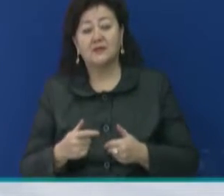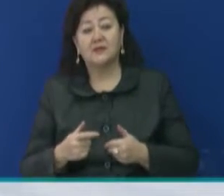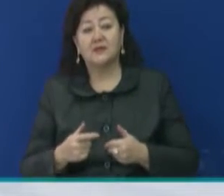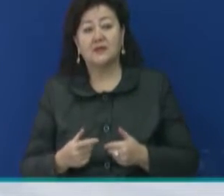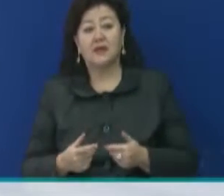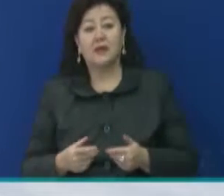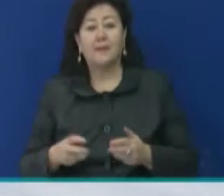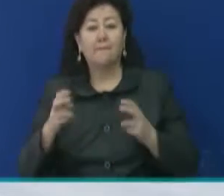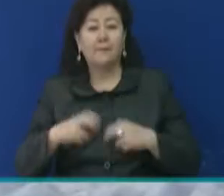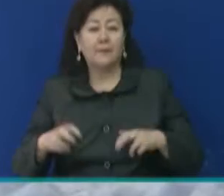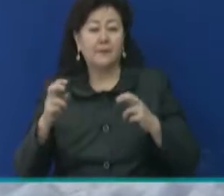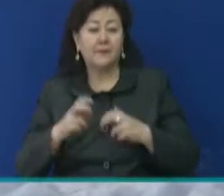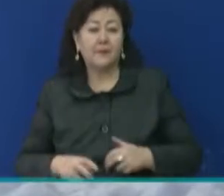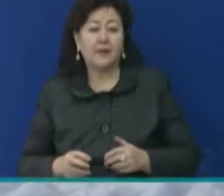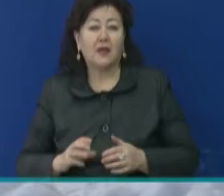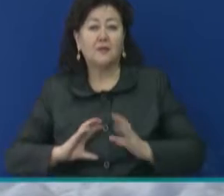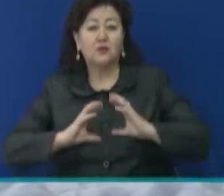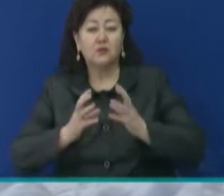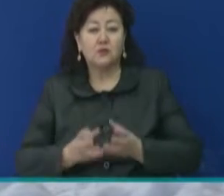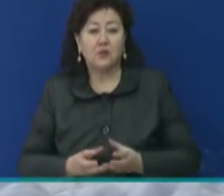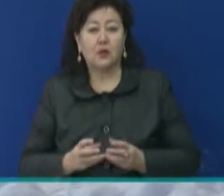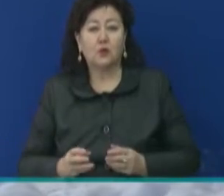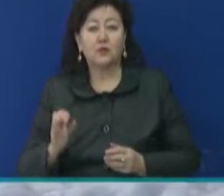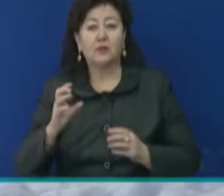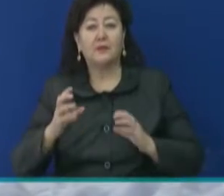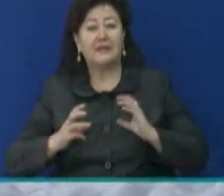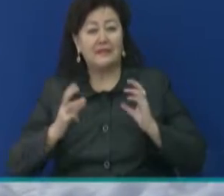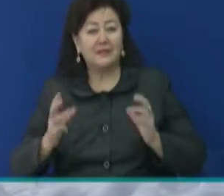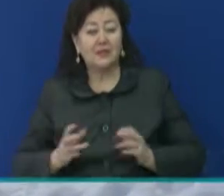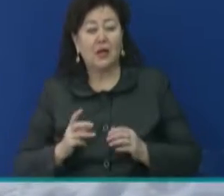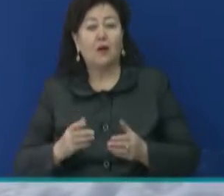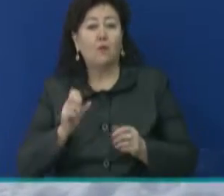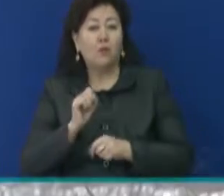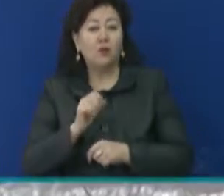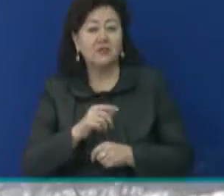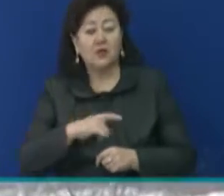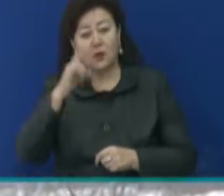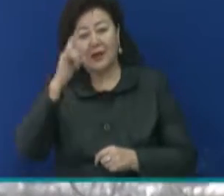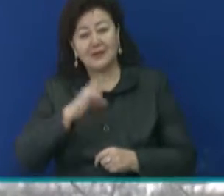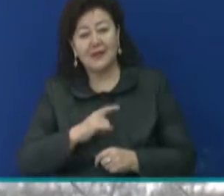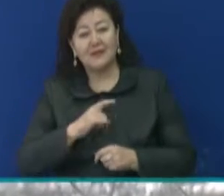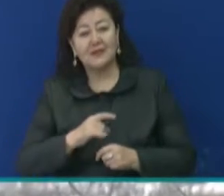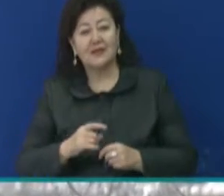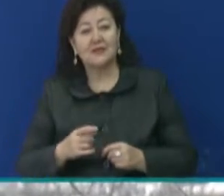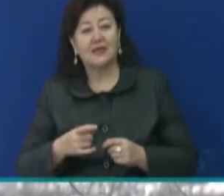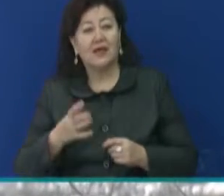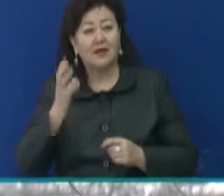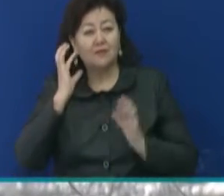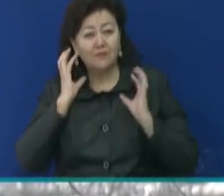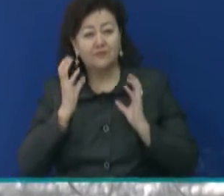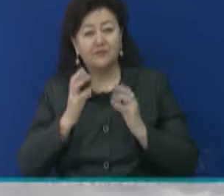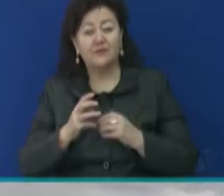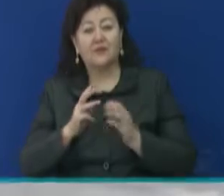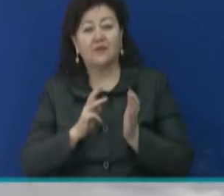региональным исследовательским международным институтом Открытое общество по заказу телерадиокорпорации Казахстан 82,45